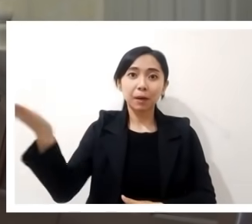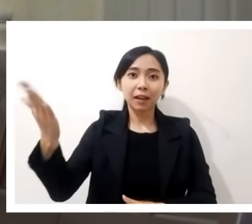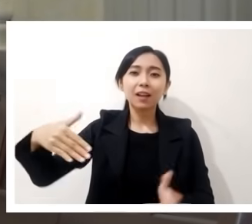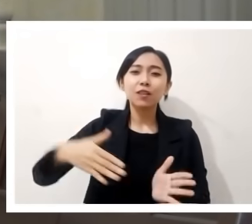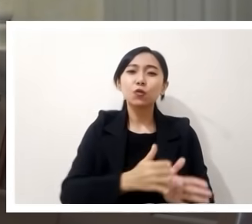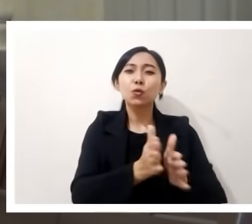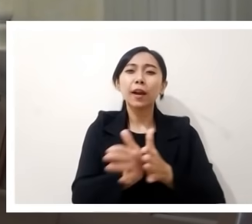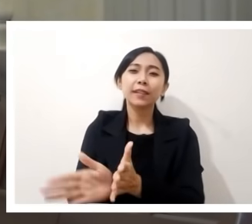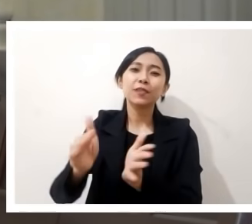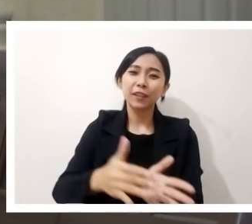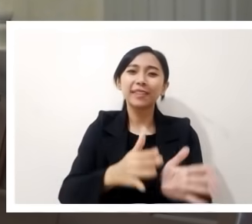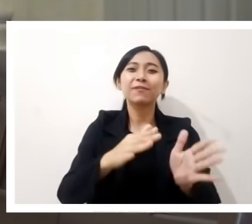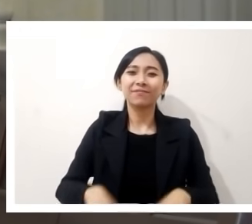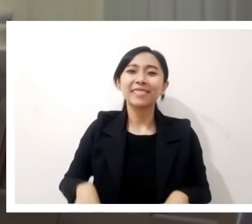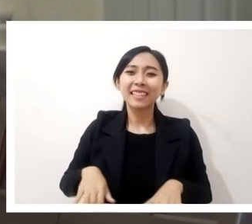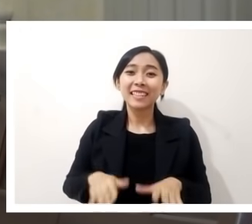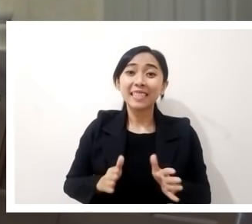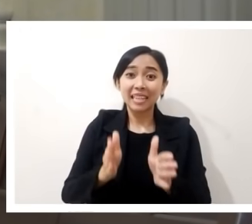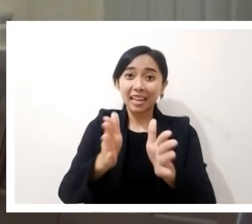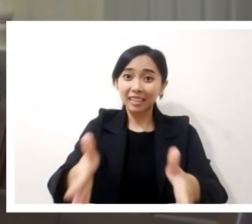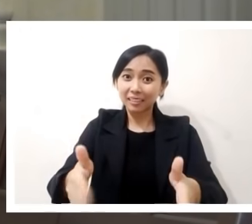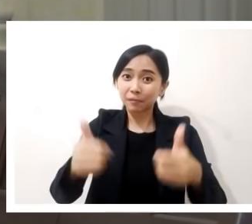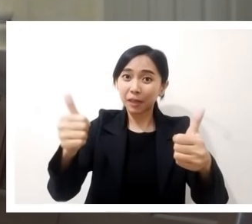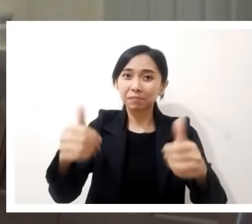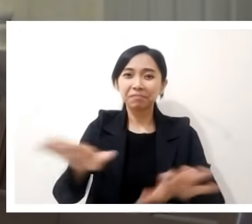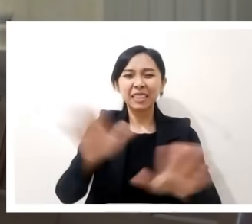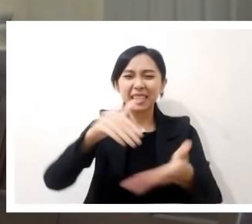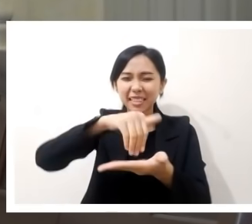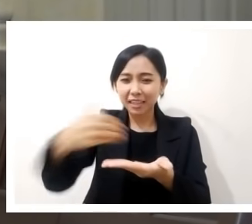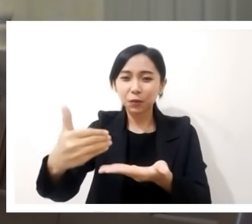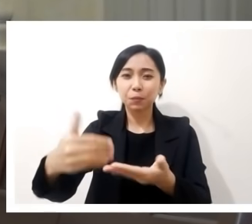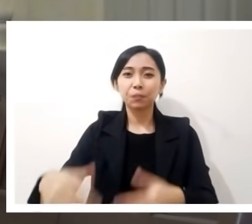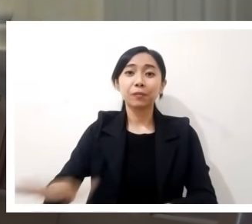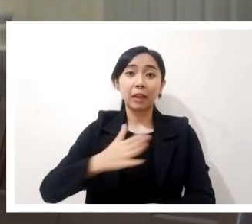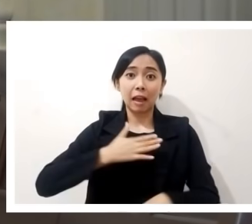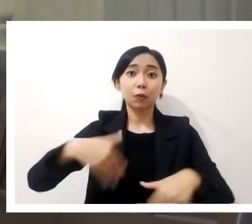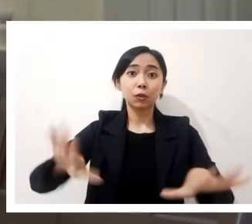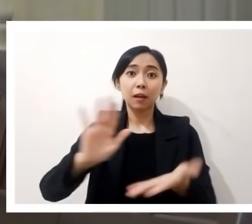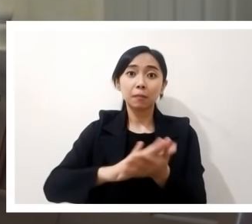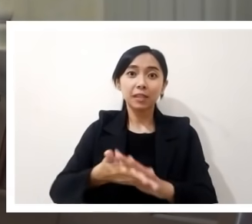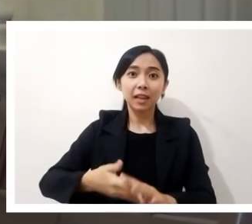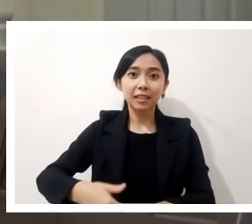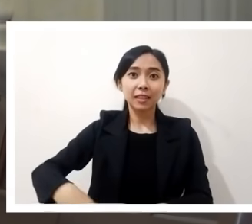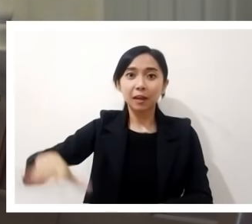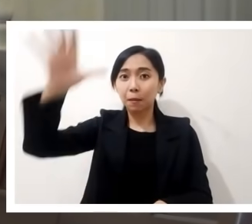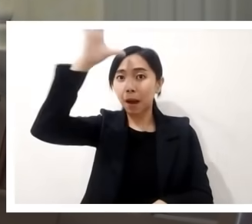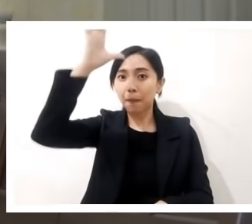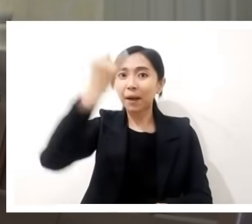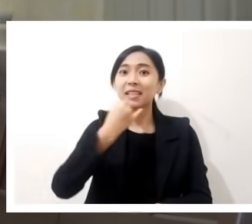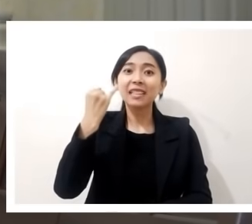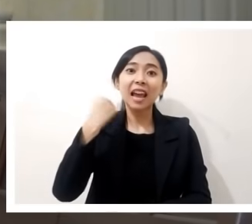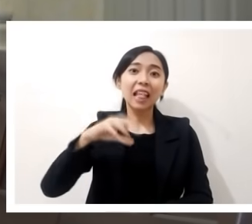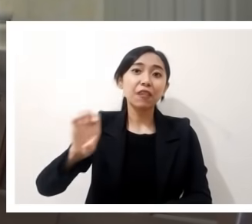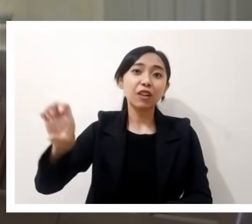jalan yang rata, di mana mereka tidak akan tersandung, sebab aku telah menjadi bapa Israel, Efraim adalah